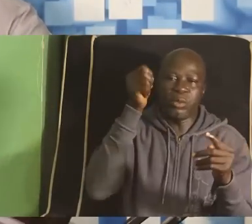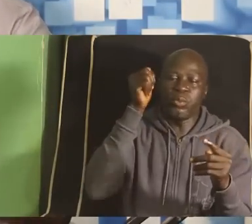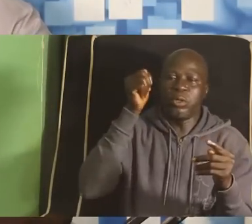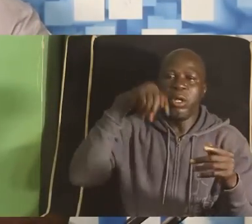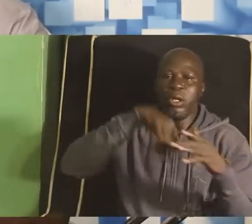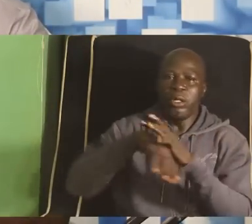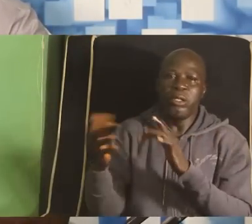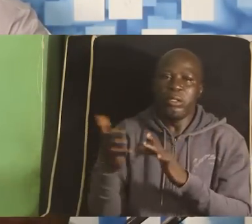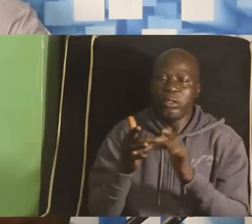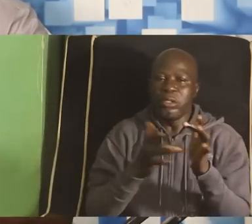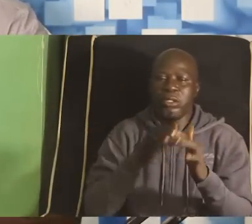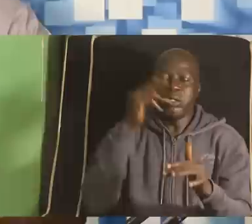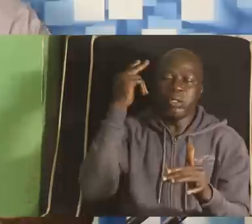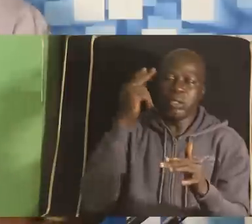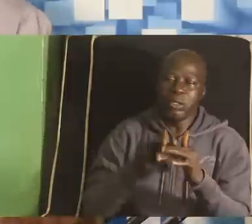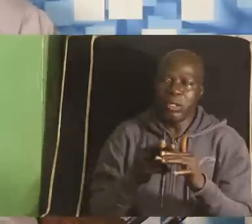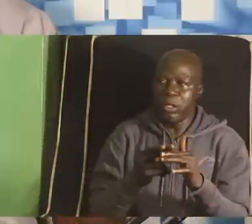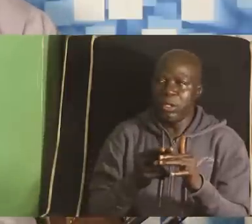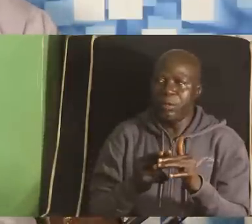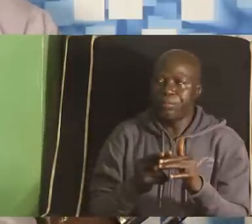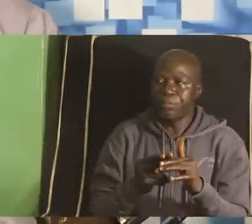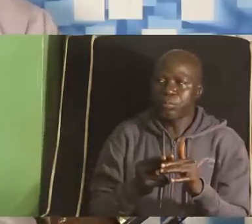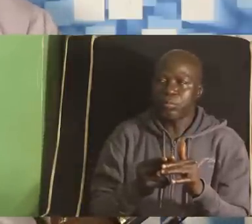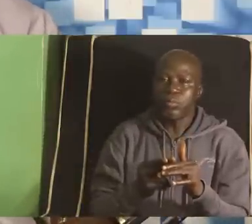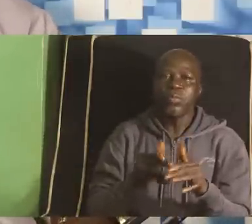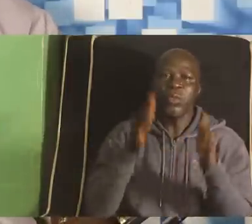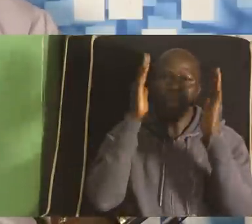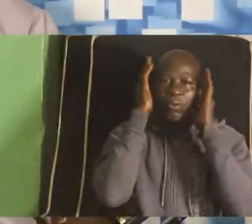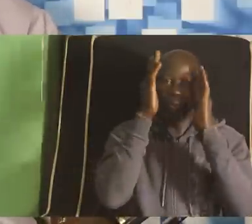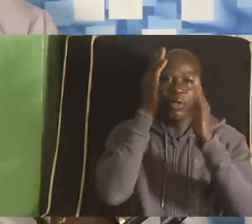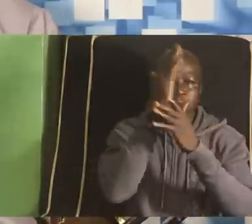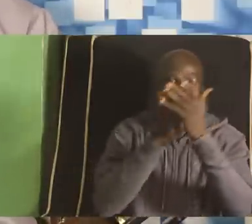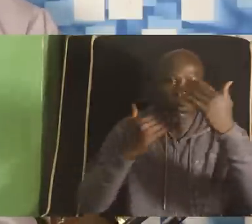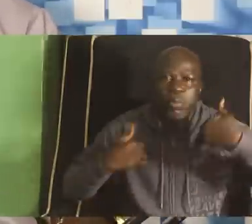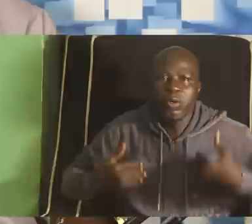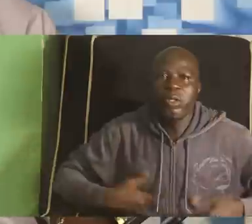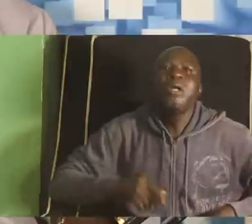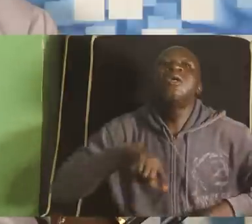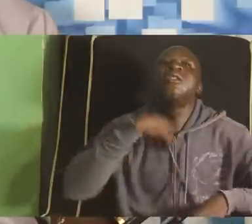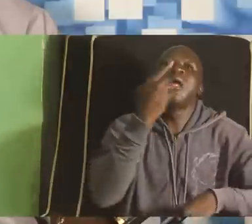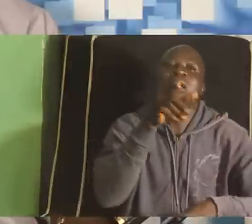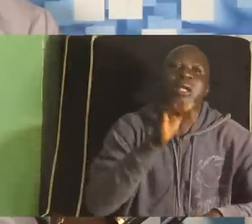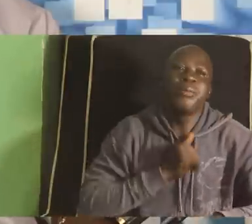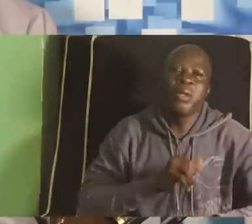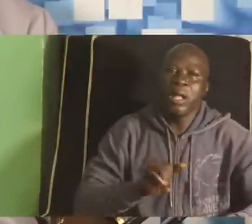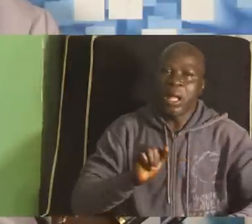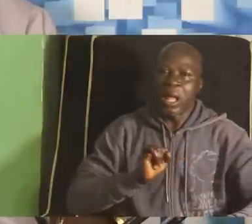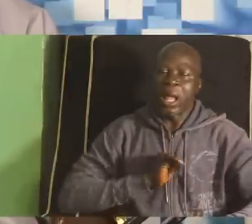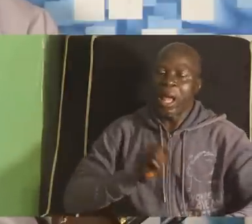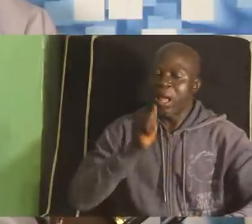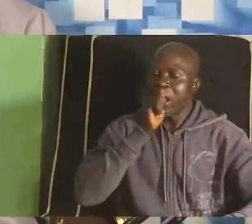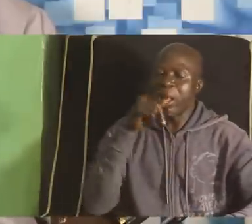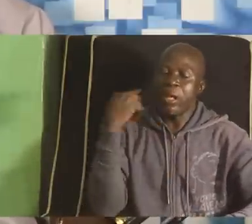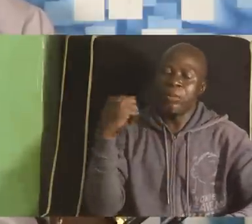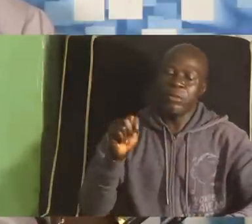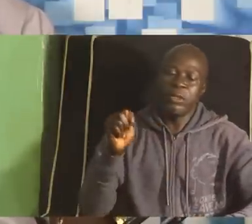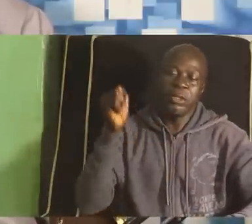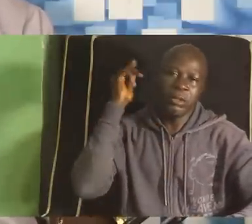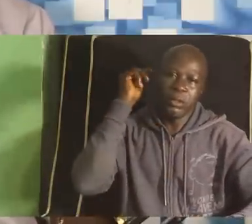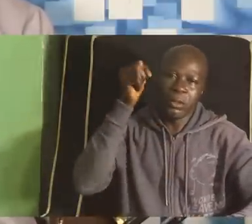Yes. Uluawa. Amen. Have you seen anything? Tell somebody. Tell them that. In the